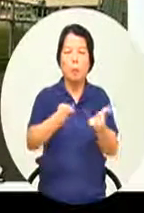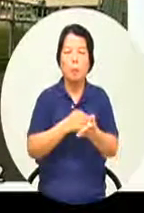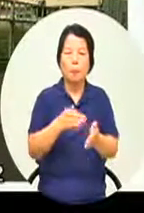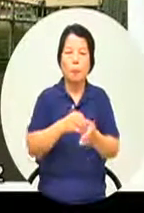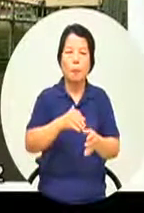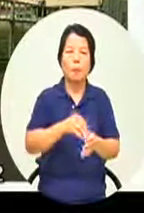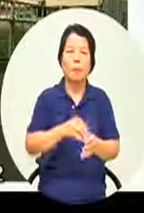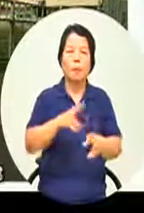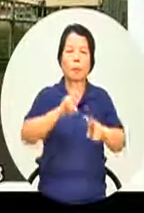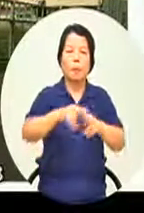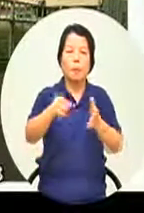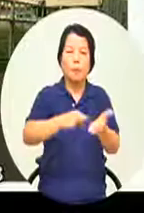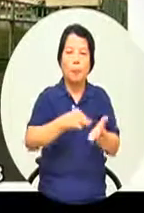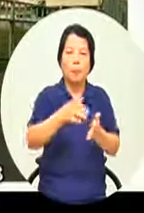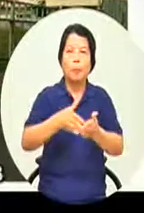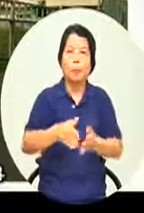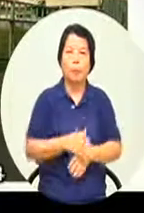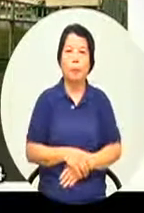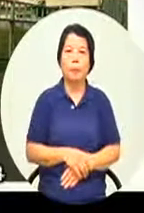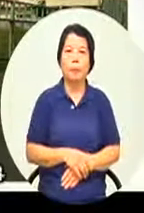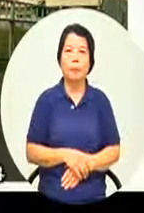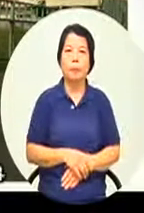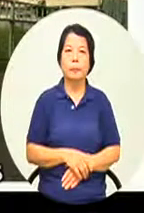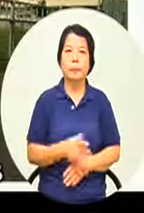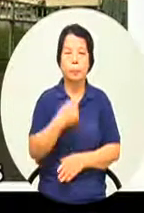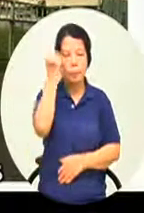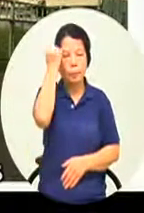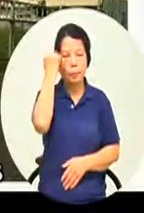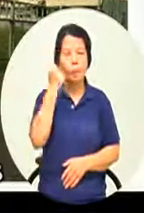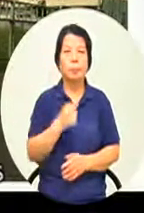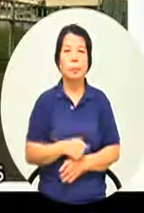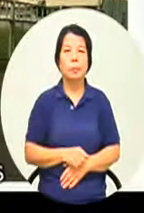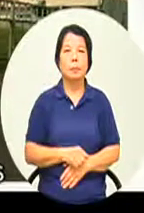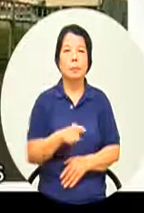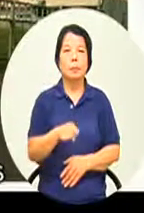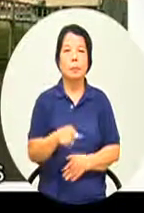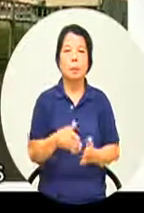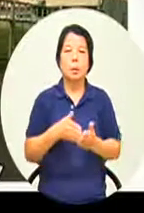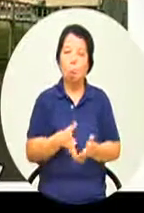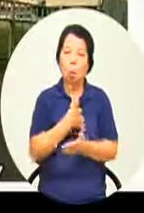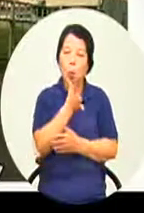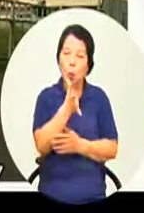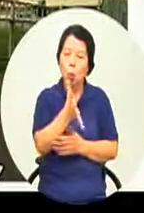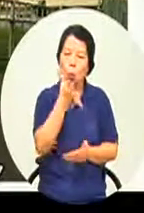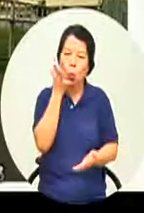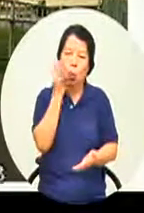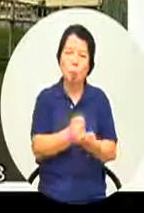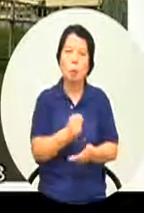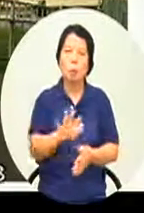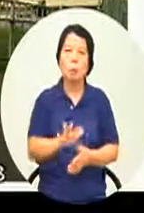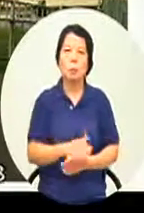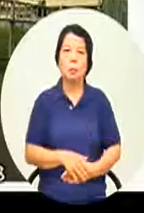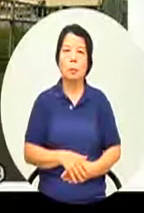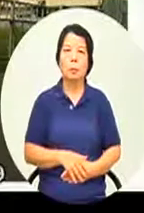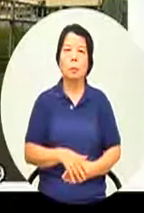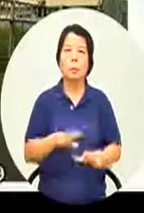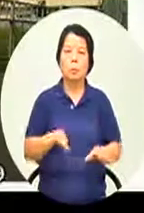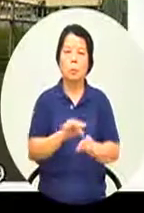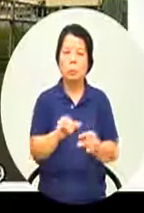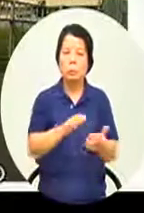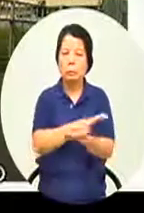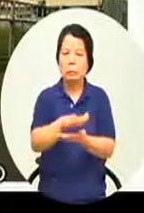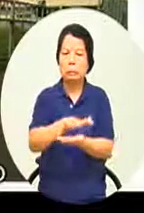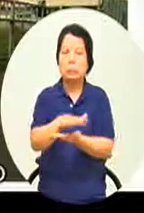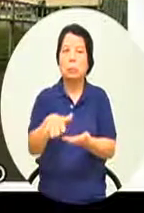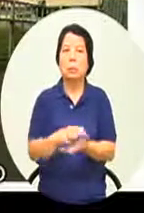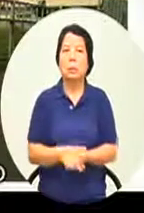长，等一下哪一位科长也打我，然后我一下，因为我记得我们这个询问好几次哈。这一块地地上很脏乱，那当时